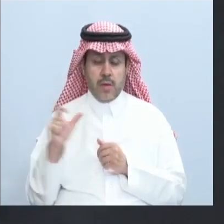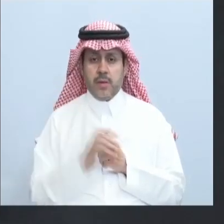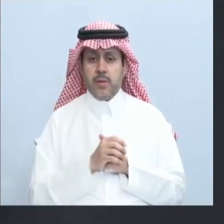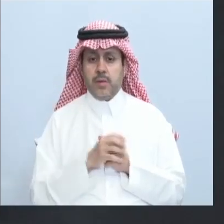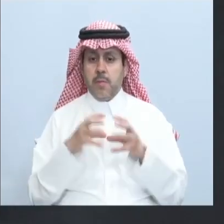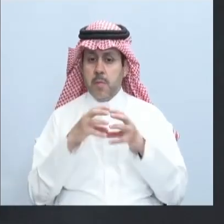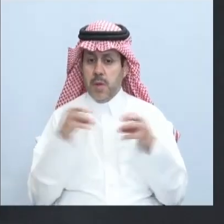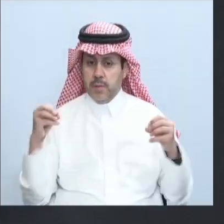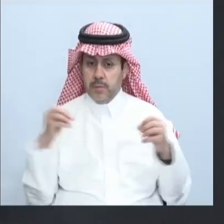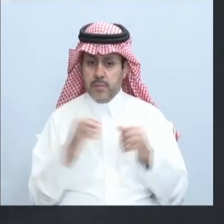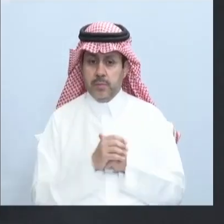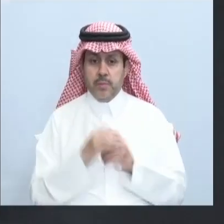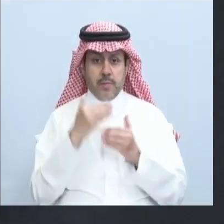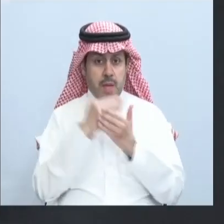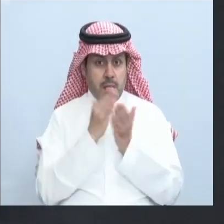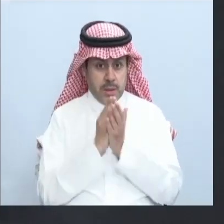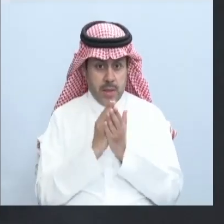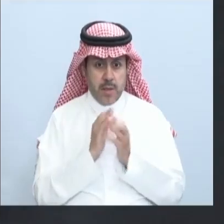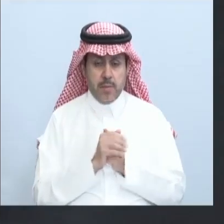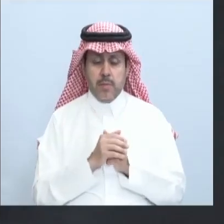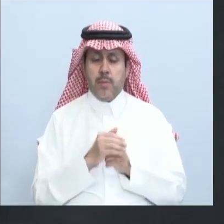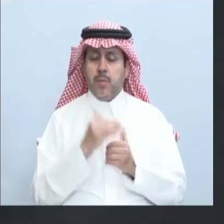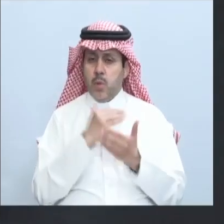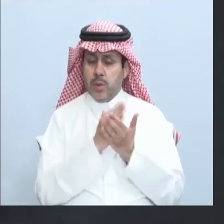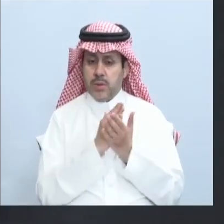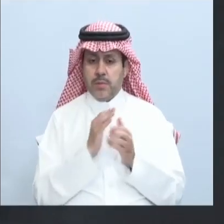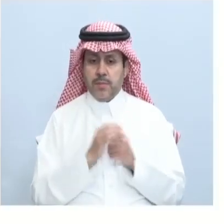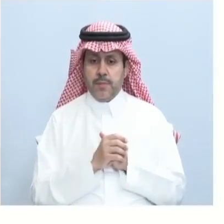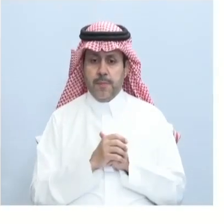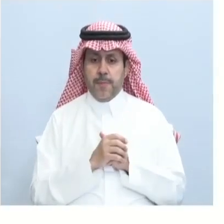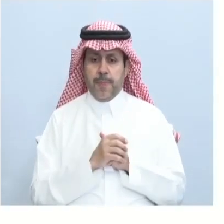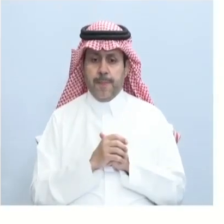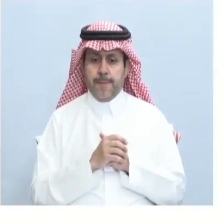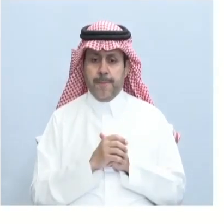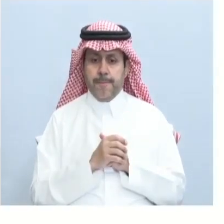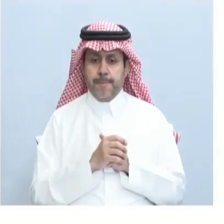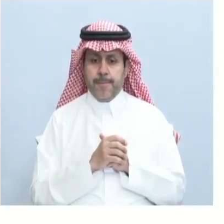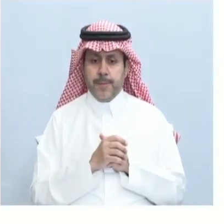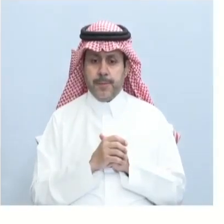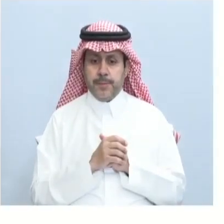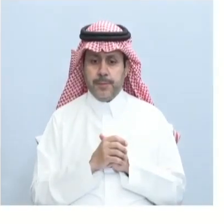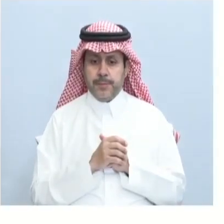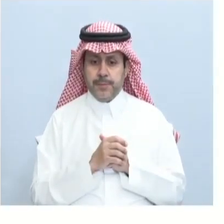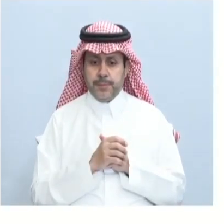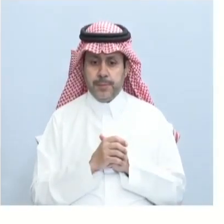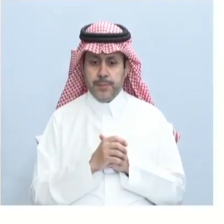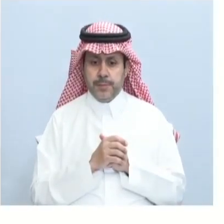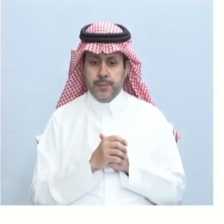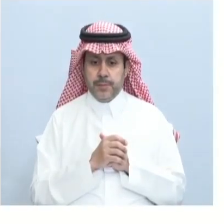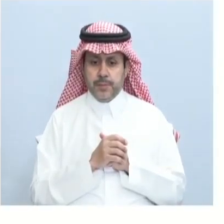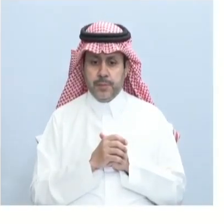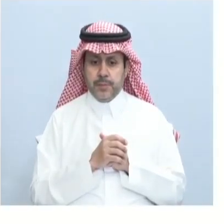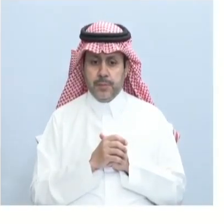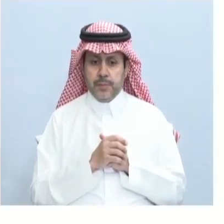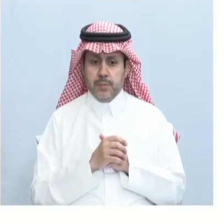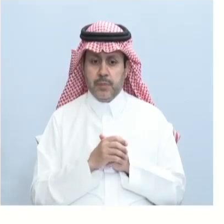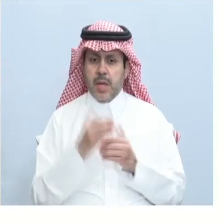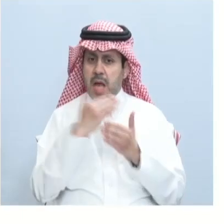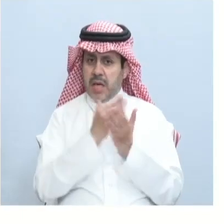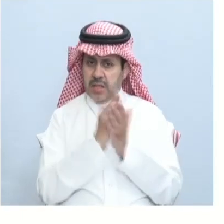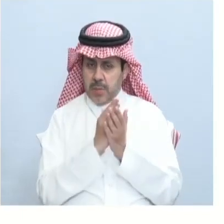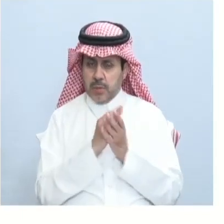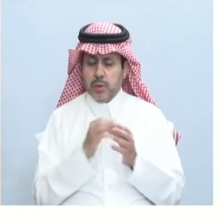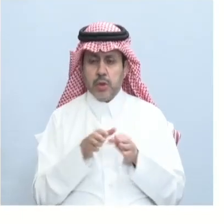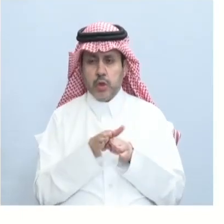احسنتم نقول اقساما واجزاء اقساما واجزاء حيث تفرقت فيه اقوالهم حيث